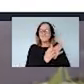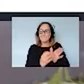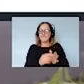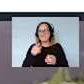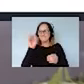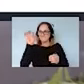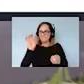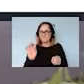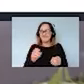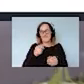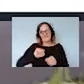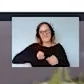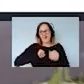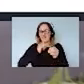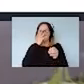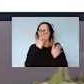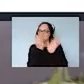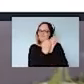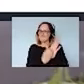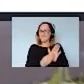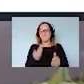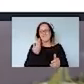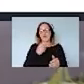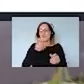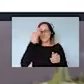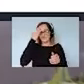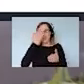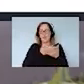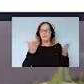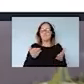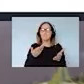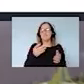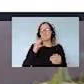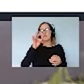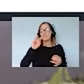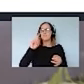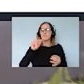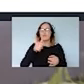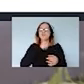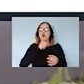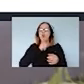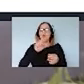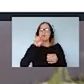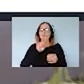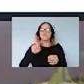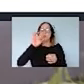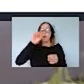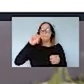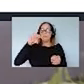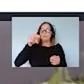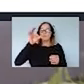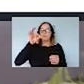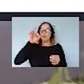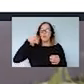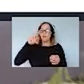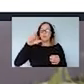kolekcję fajnych emoji. Czy znają Państwo też takie logotypy, ten zielony i niebieski tutaj, czyli open source i open